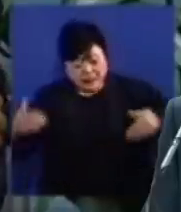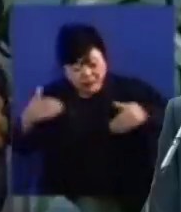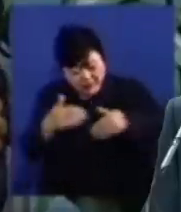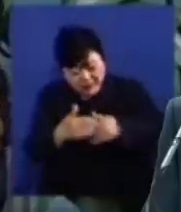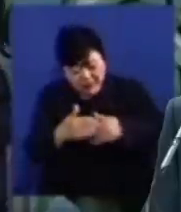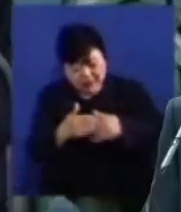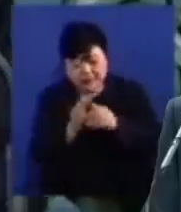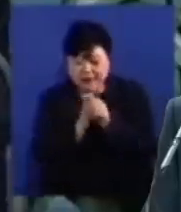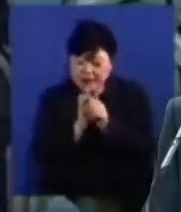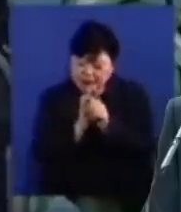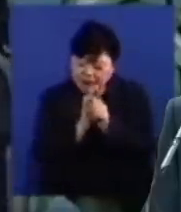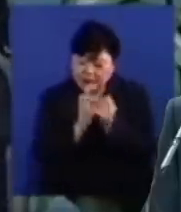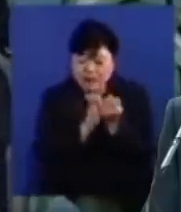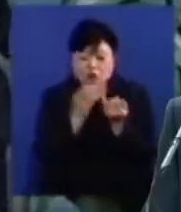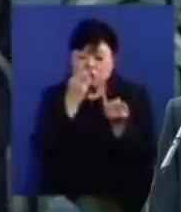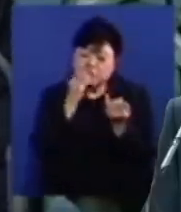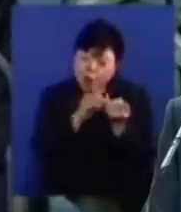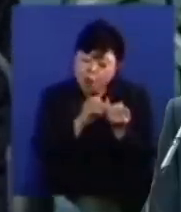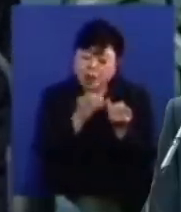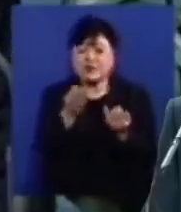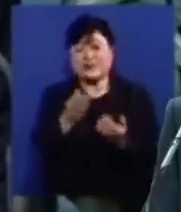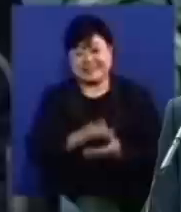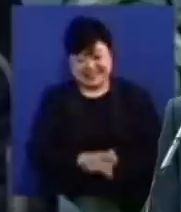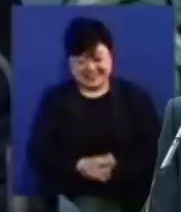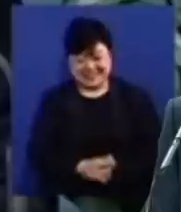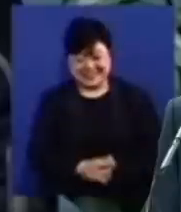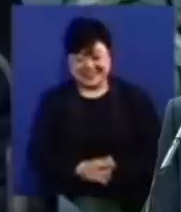품에도 품어도 주고 뽀뽀도 해주고